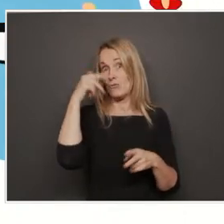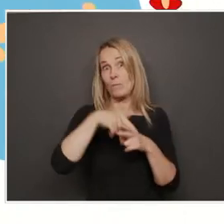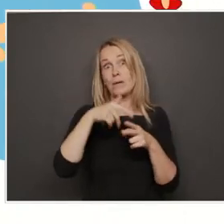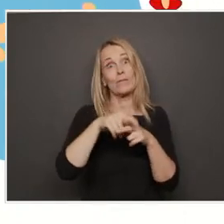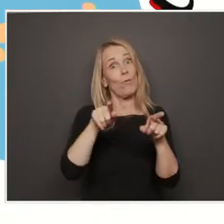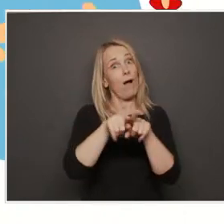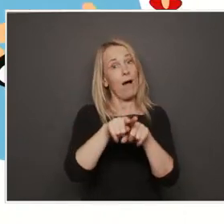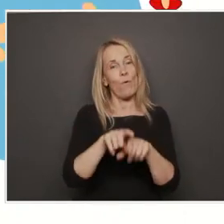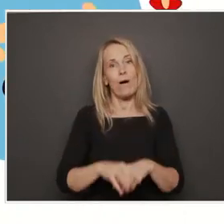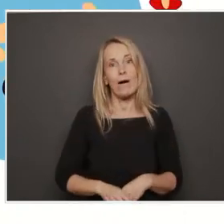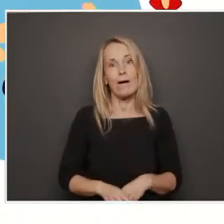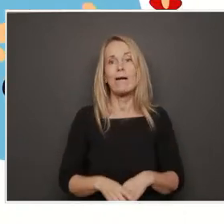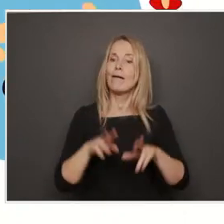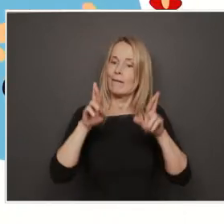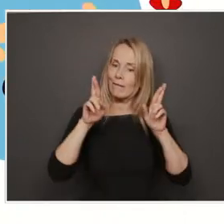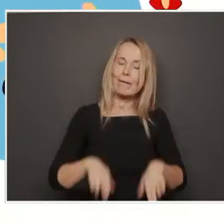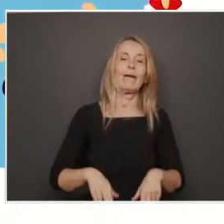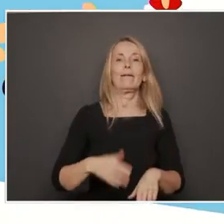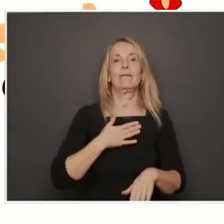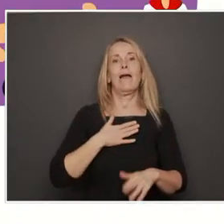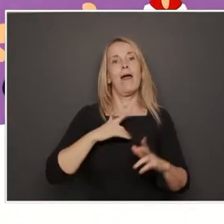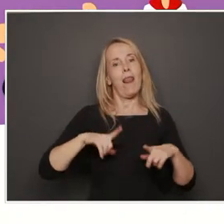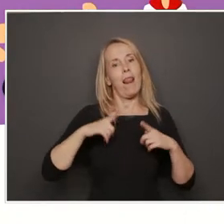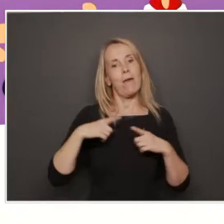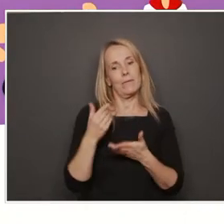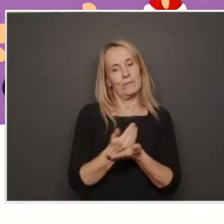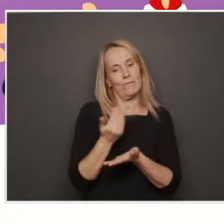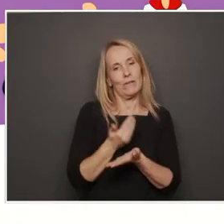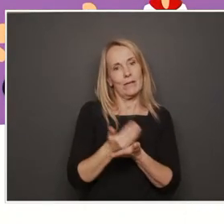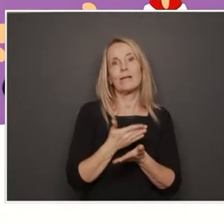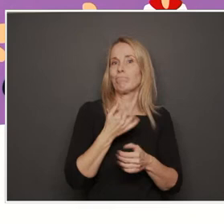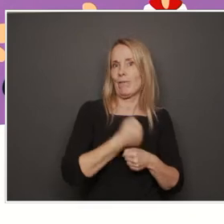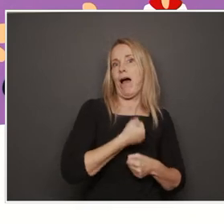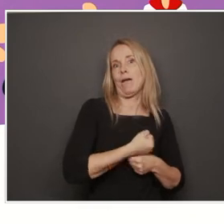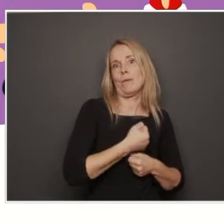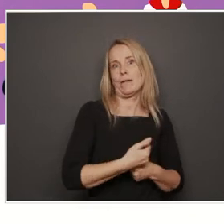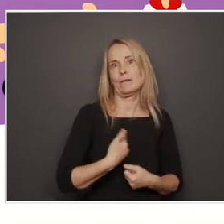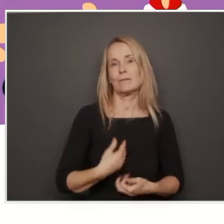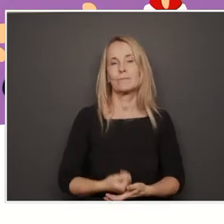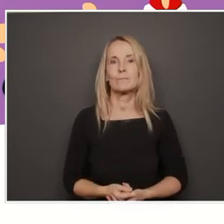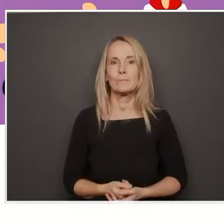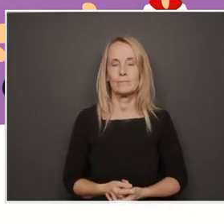Behinderungen. Das Recht, ihren Lebensunterhalt durch Arbeit zu verdienen.